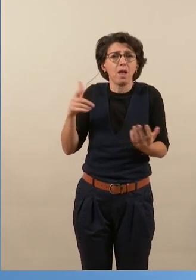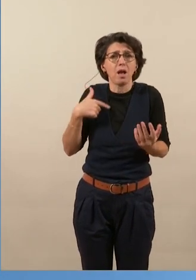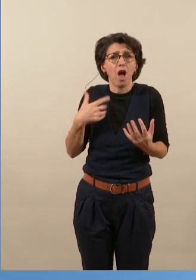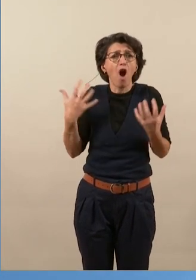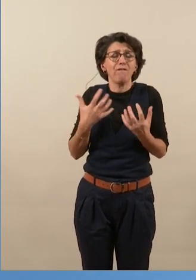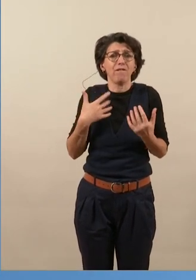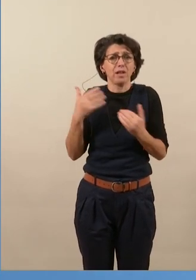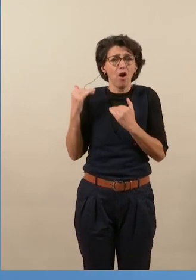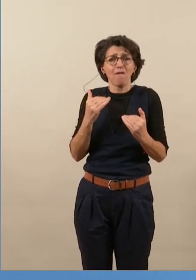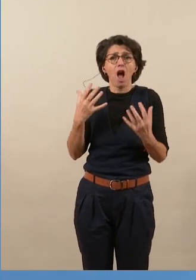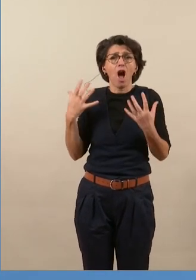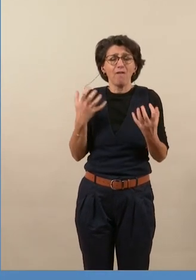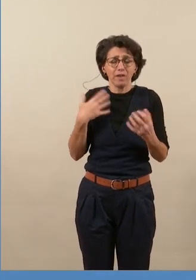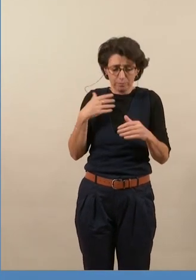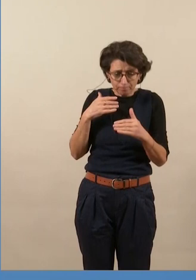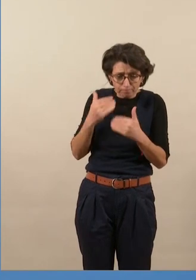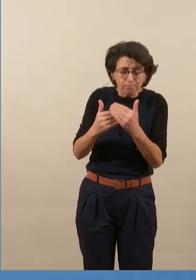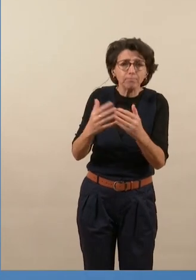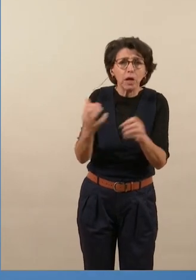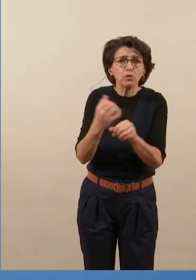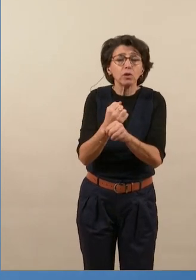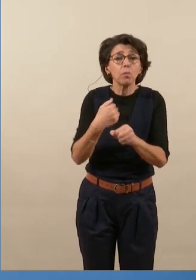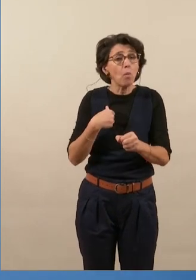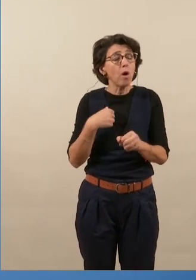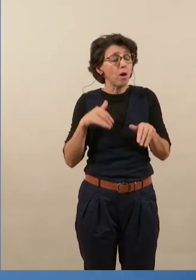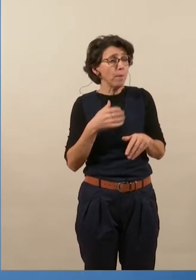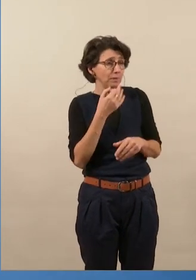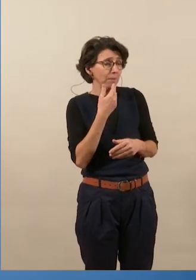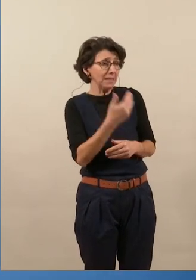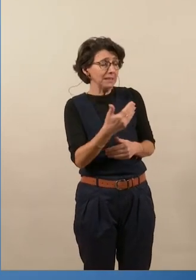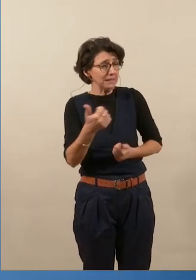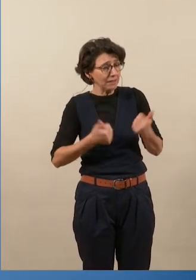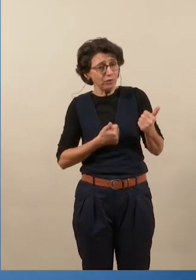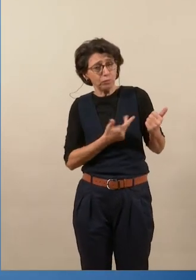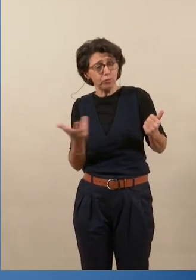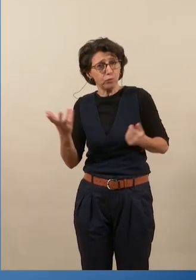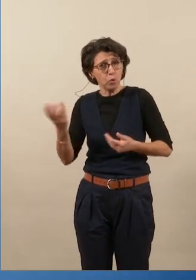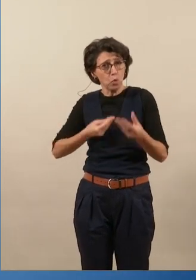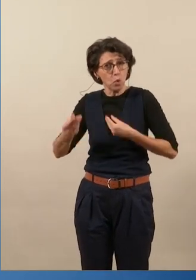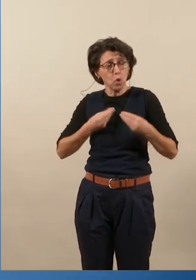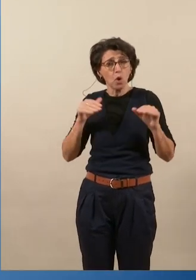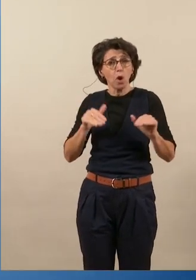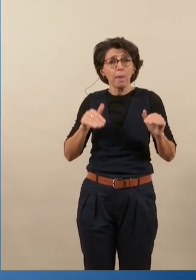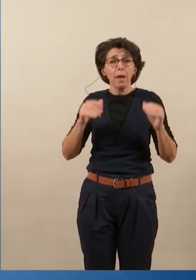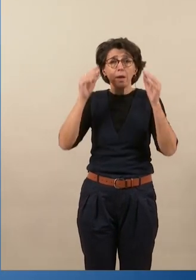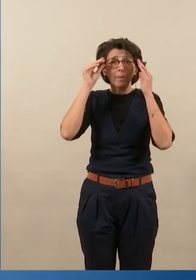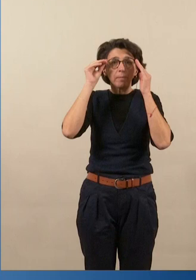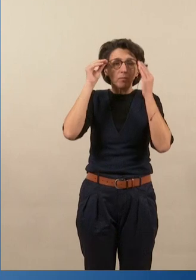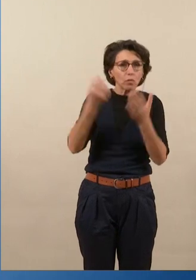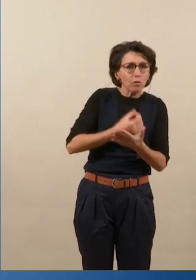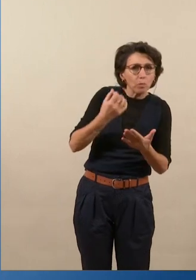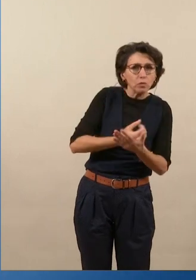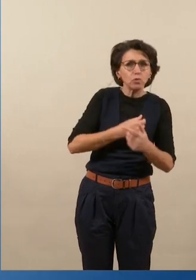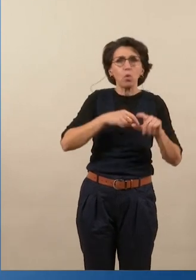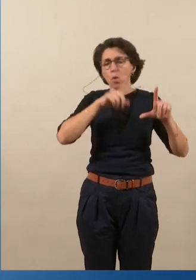y aura peut-être des choses qui vont se réaliser moi je tiens à dire merci quand même pour les services pour le travail fourni les indicateurs les enquêtes et